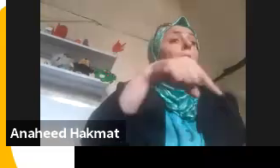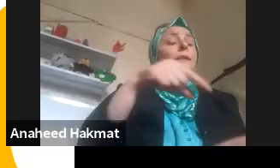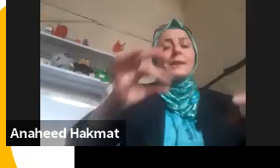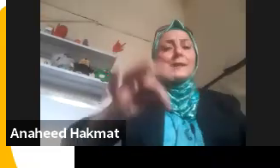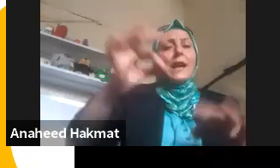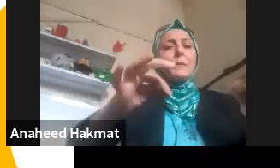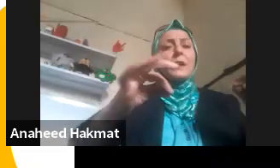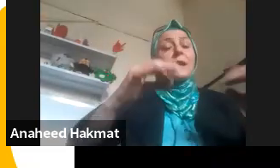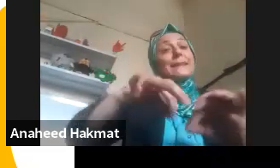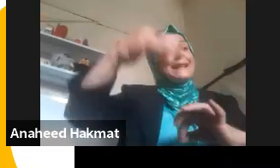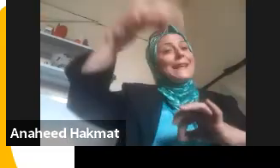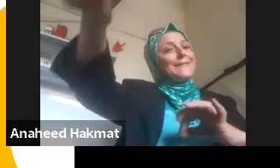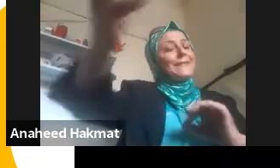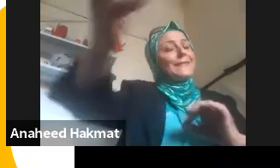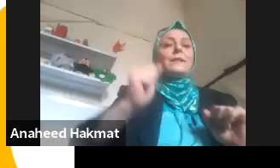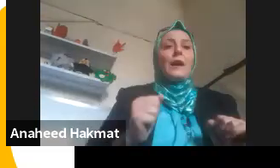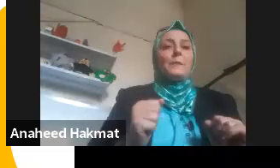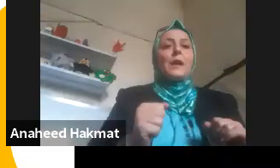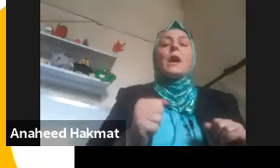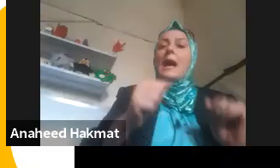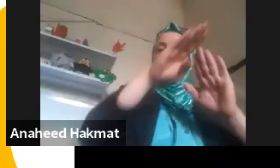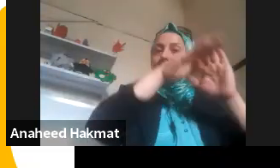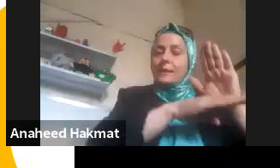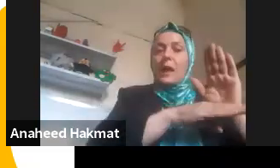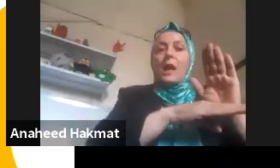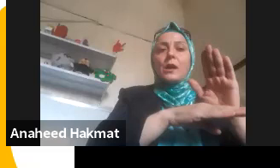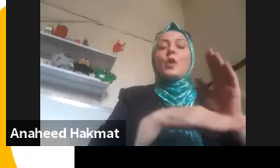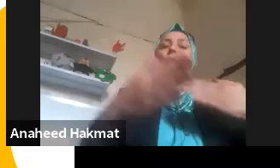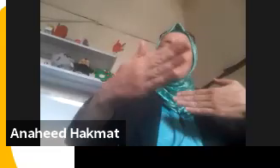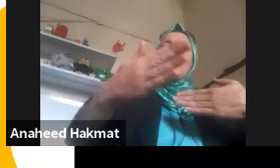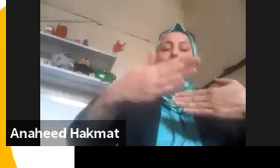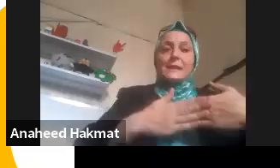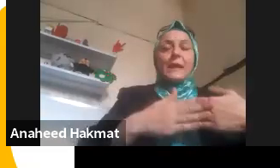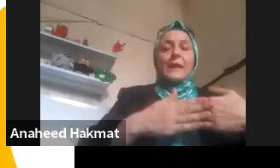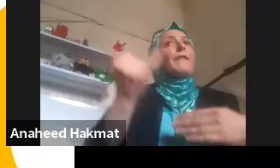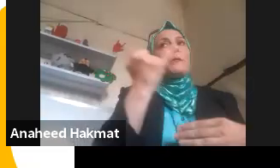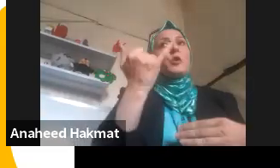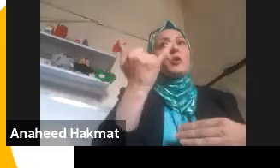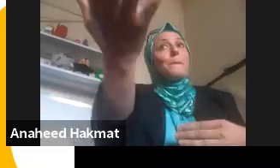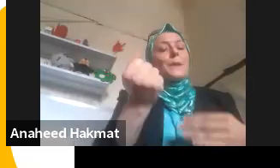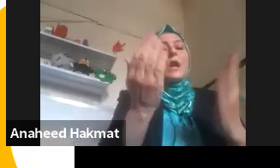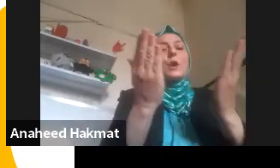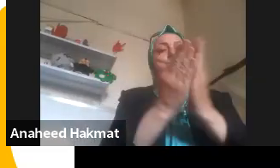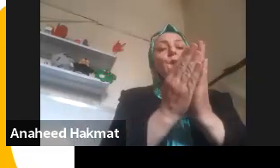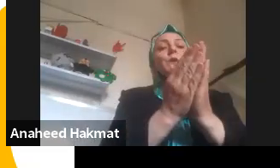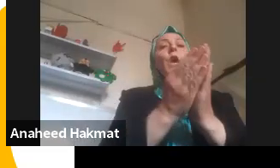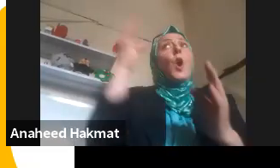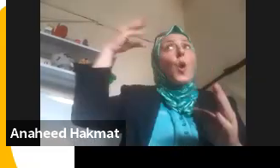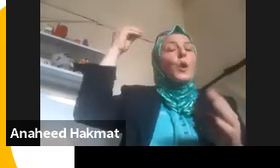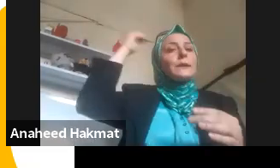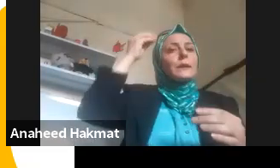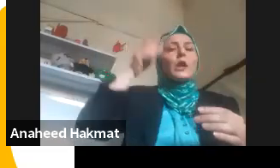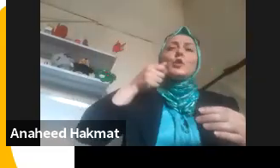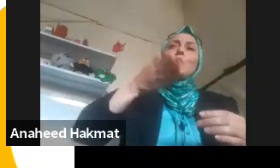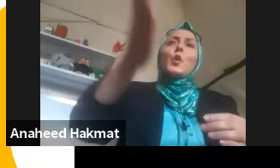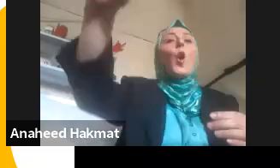سيناريو إغلاق كتير مهم ناخذ الدروس والتغذية الراجعة من الأطفال عشان نقدر نصمم استجابات أفضل. النقطة